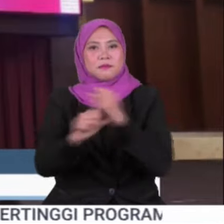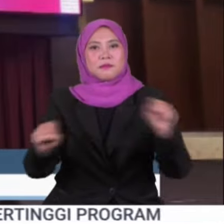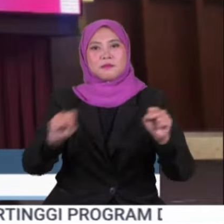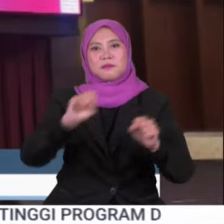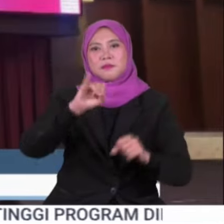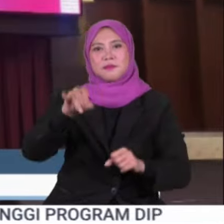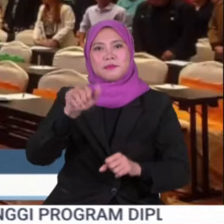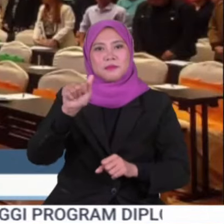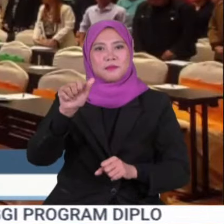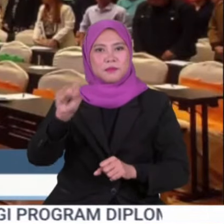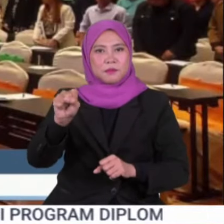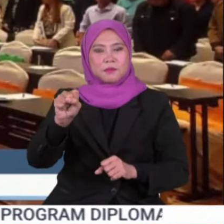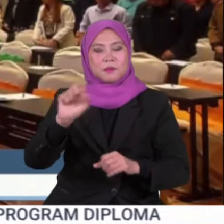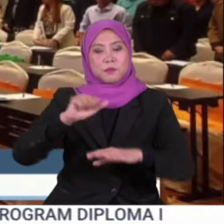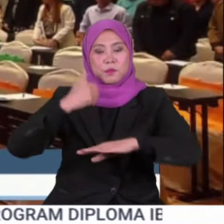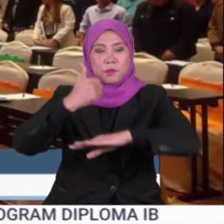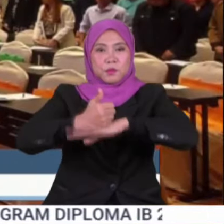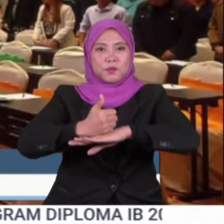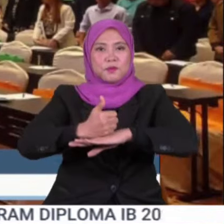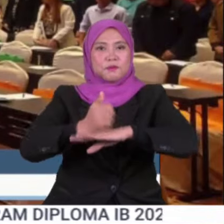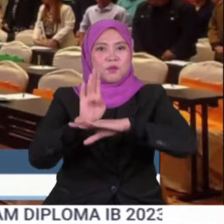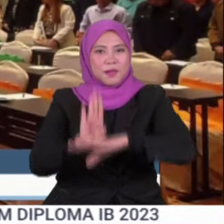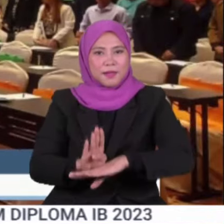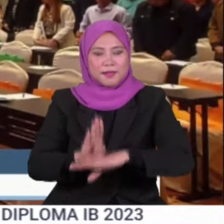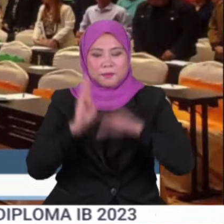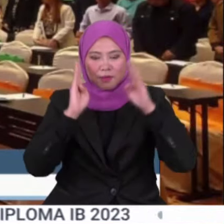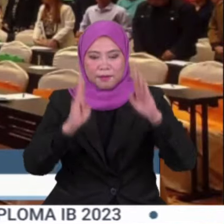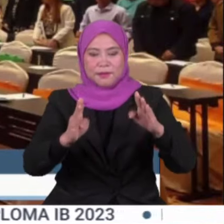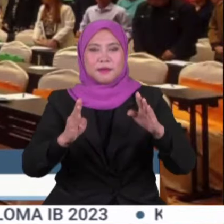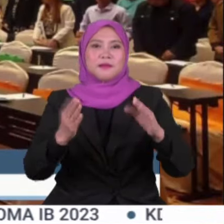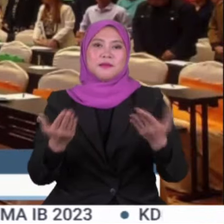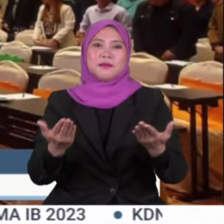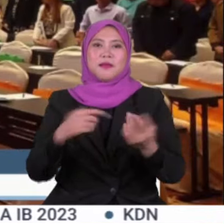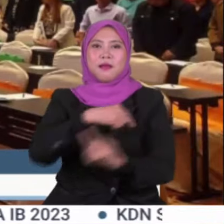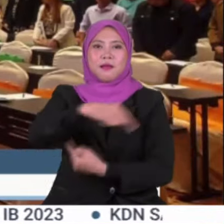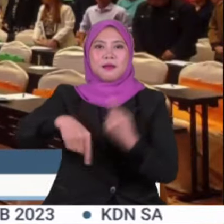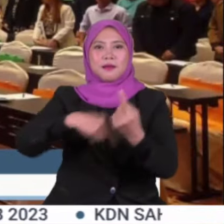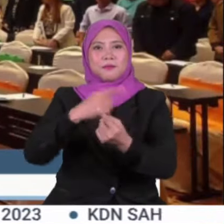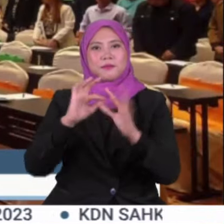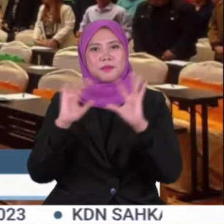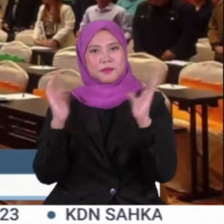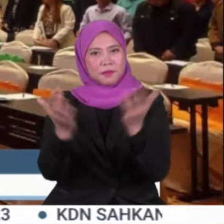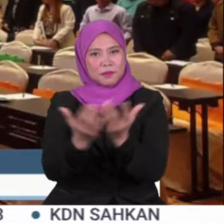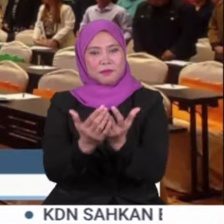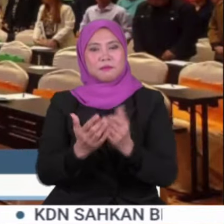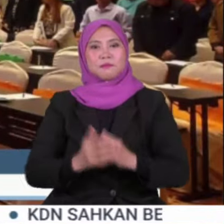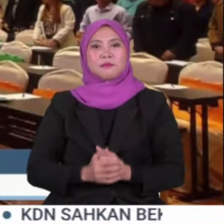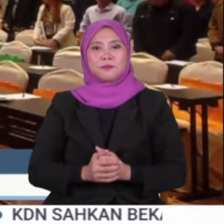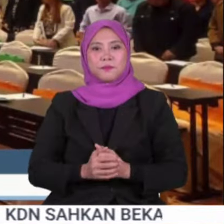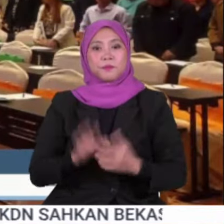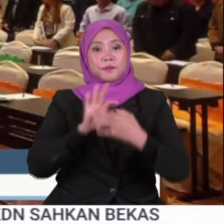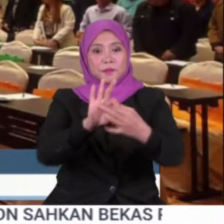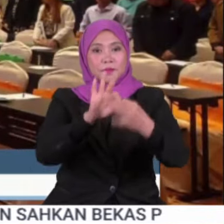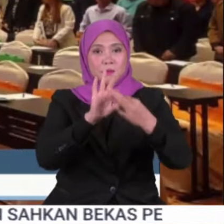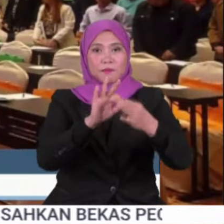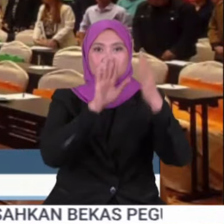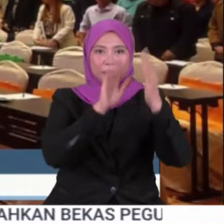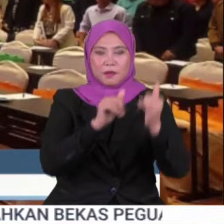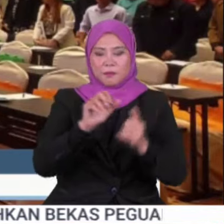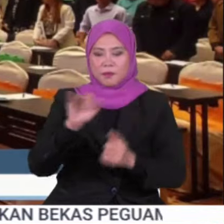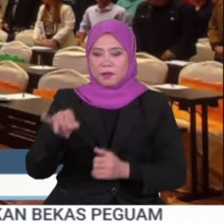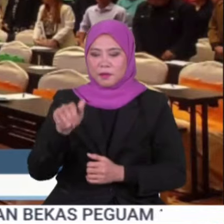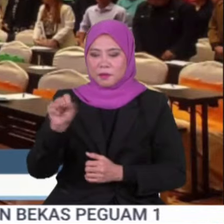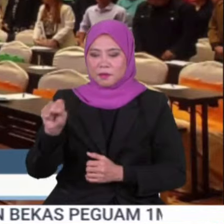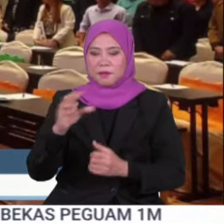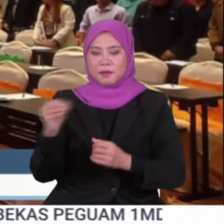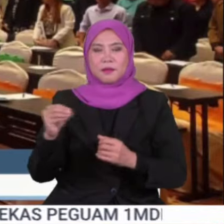JAS. Ia sekaligus mewujudkan budaya prihatin terhadap alam sekitar. Justru beliau berharap jalinan kerjasama di antara JAS dan